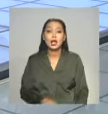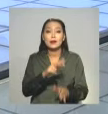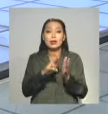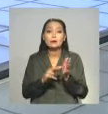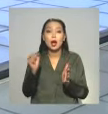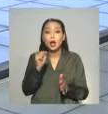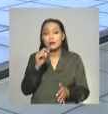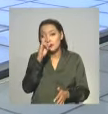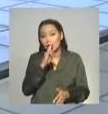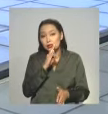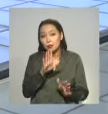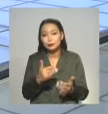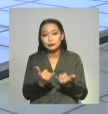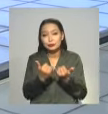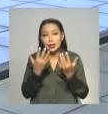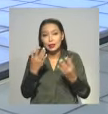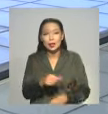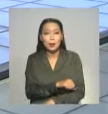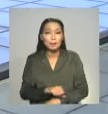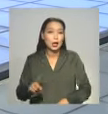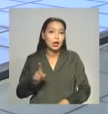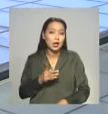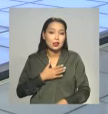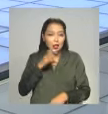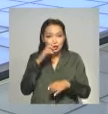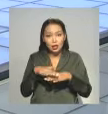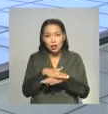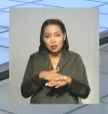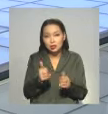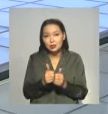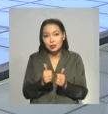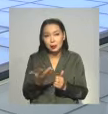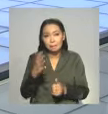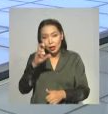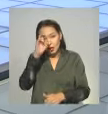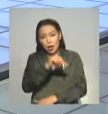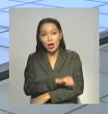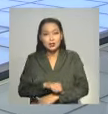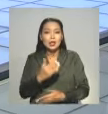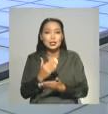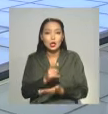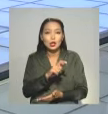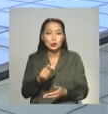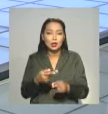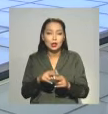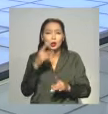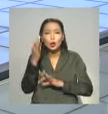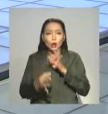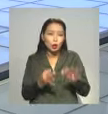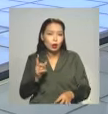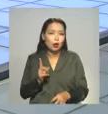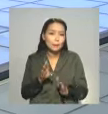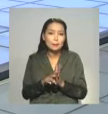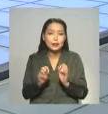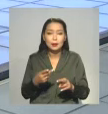18 августа в Казахстане отмечают День пограничника. Наша страна соседствует с 5 государствами, и есть люди, которые круглые сутки охраняют безопасность